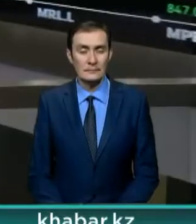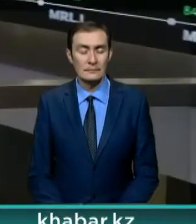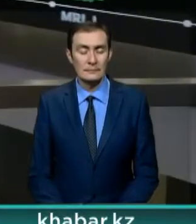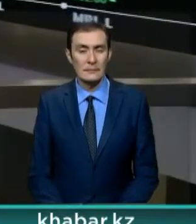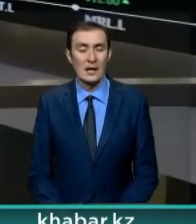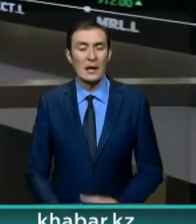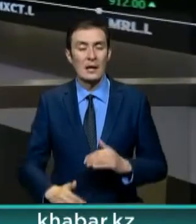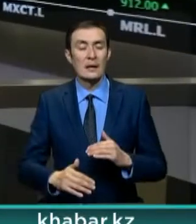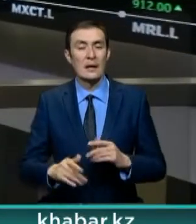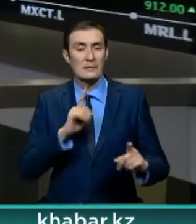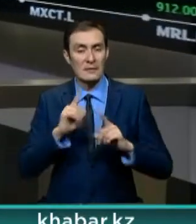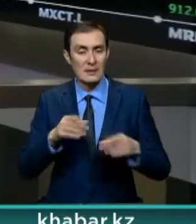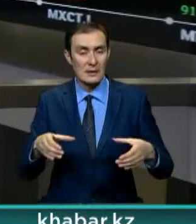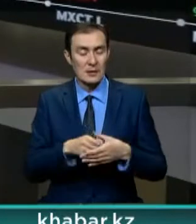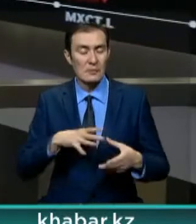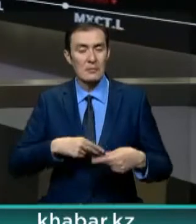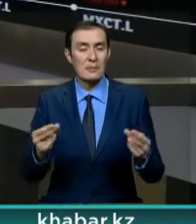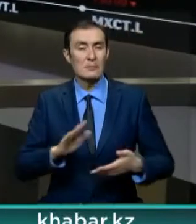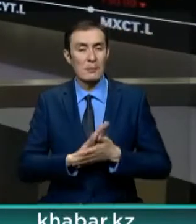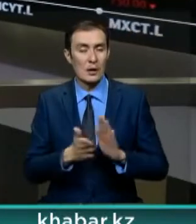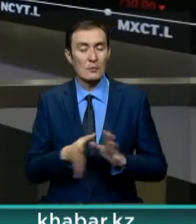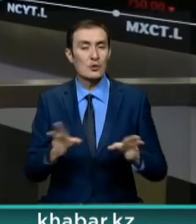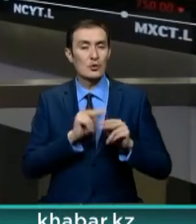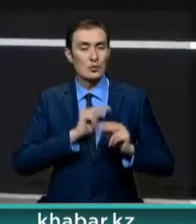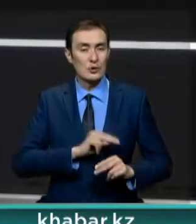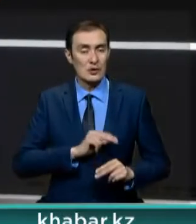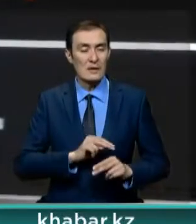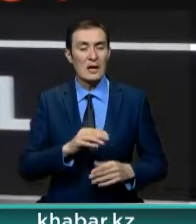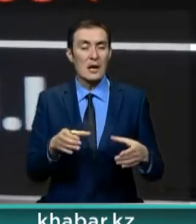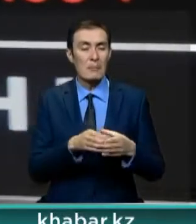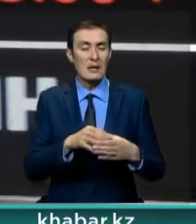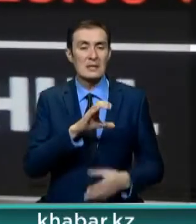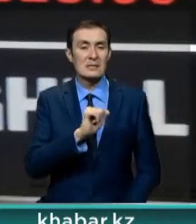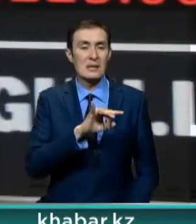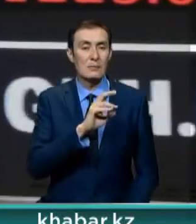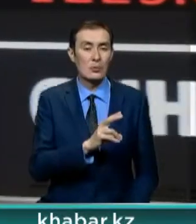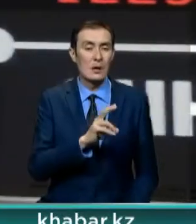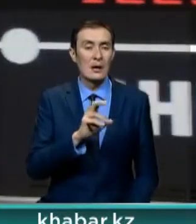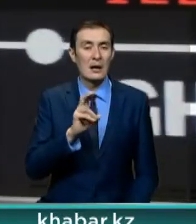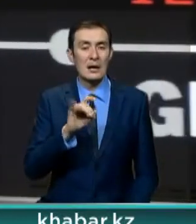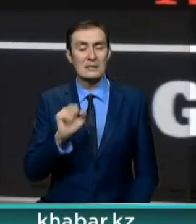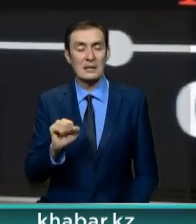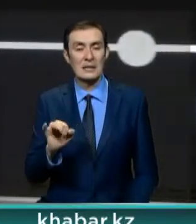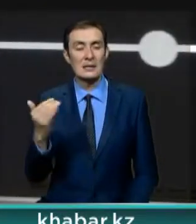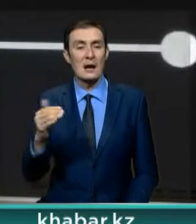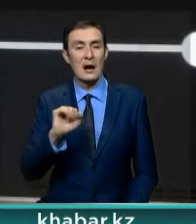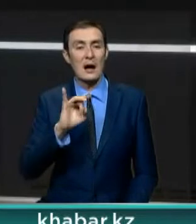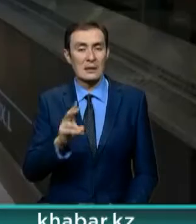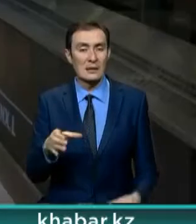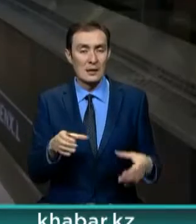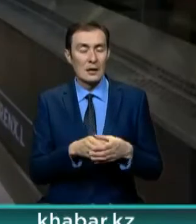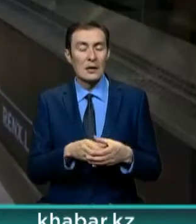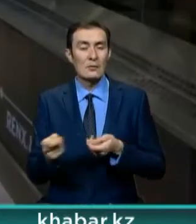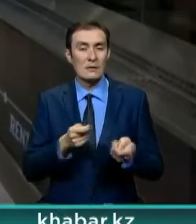На полях делового совета также был подписан меморандум о сотрудничестве между Самрук Казына и компанией «Арк». По словам ее руководителя